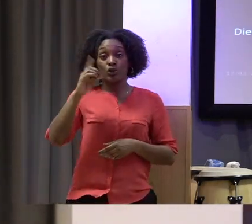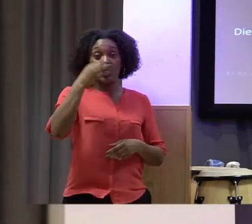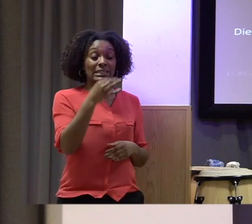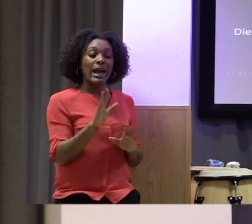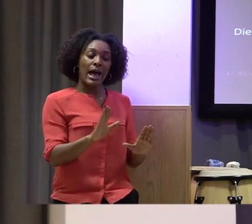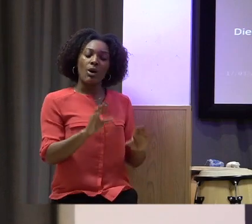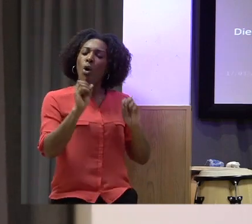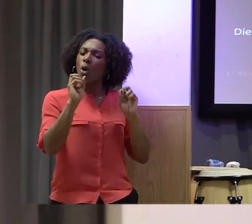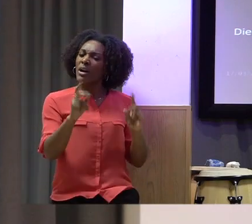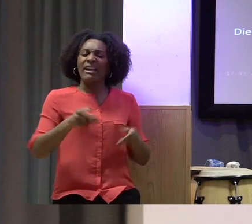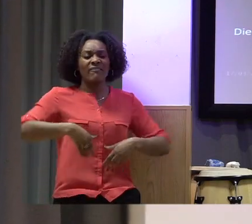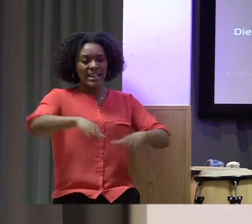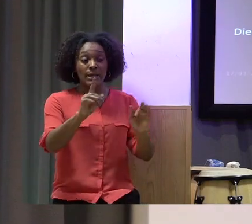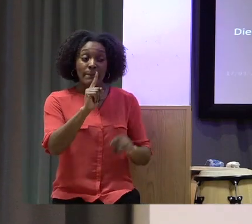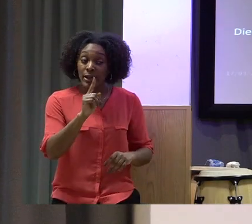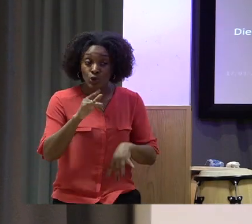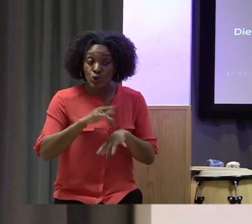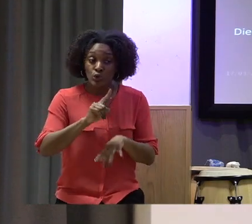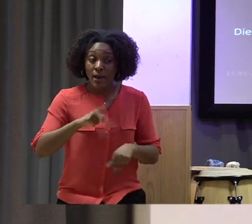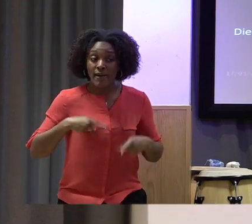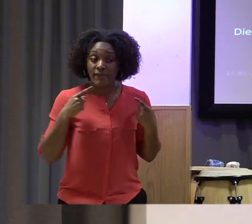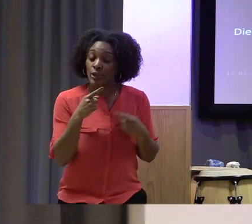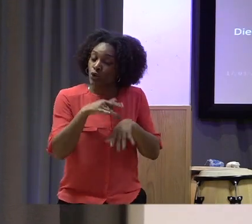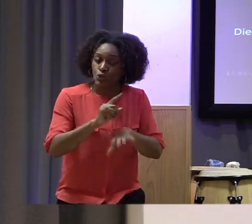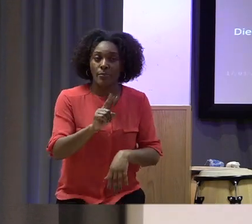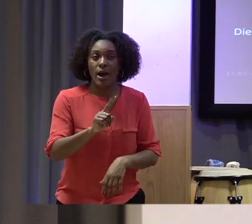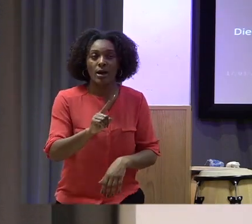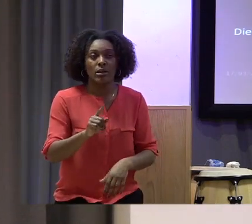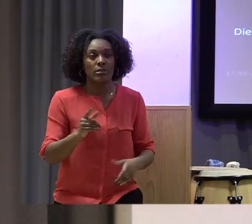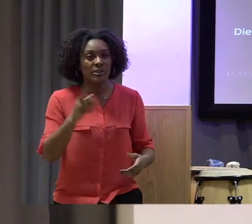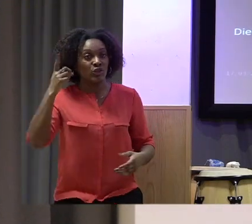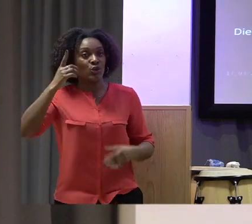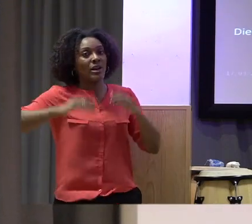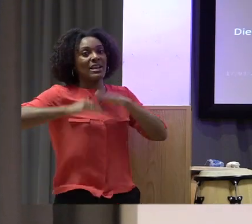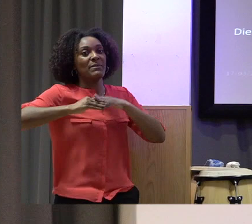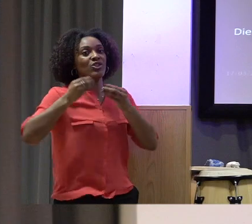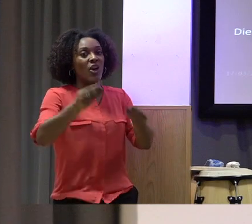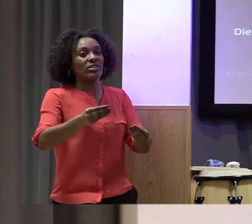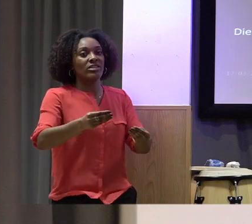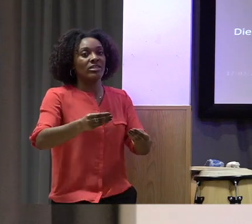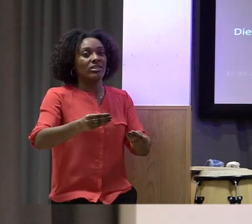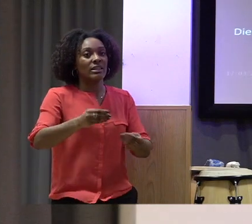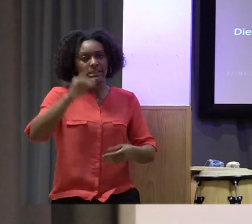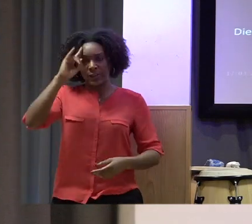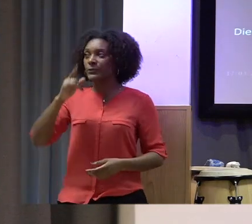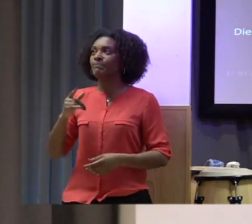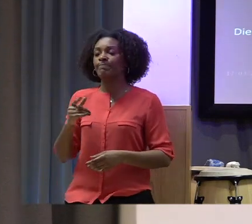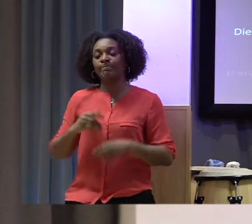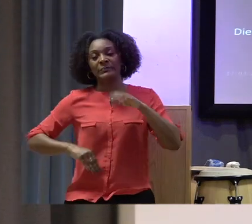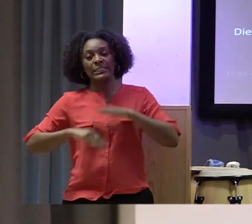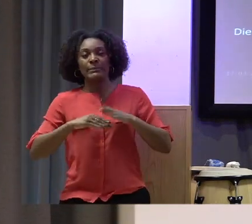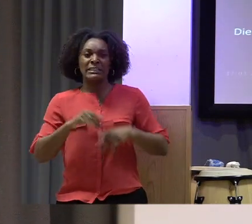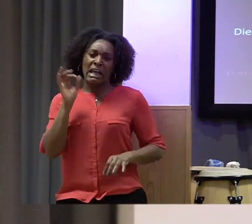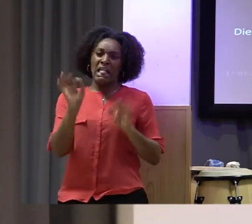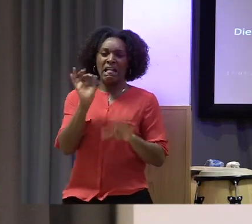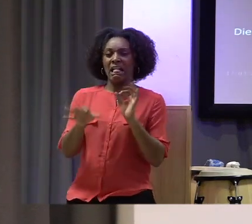diable, souvent, c'est une de ses tactiques. Il nous met la pression. Il nous fait croire qu'il est